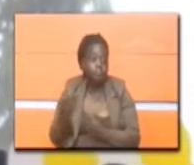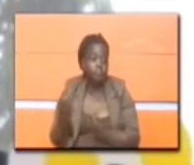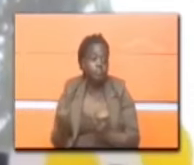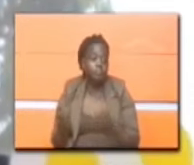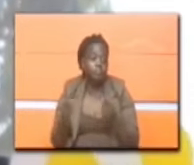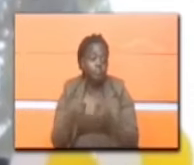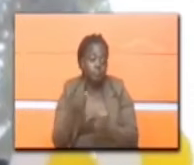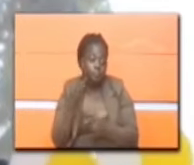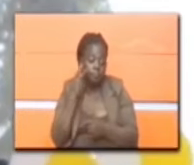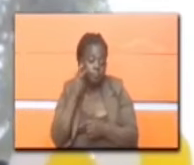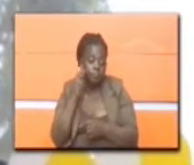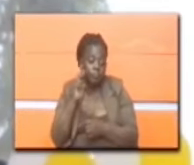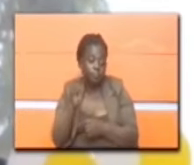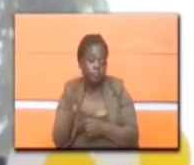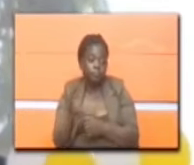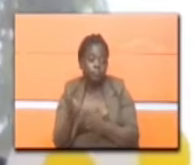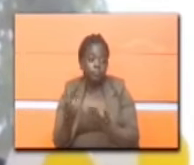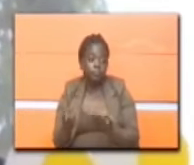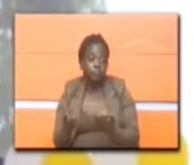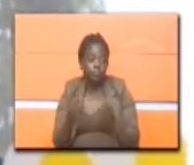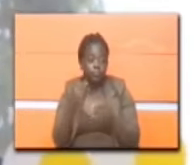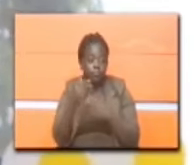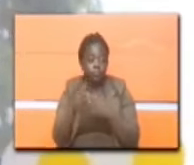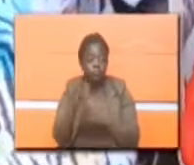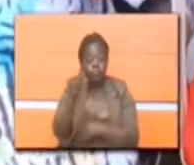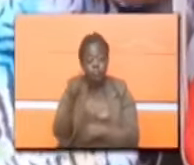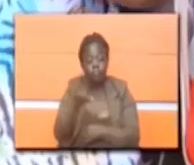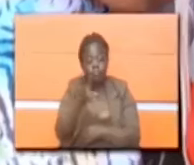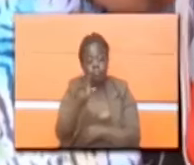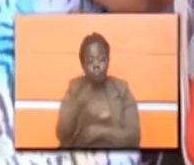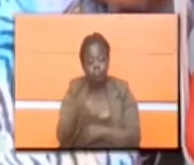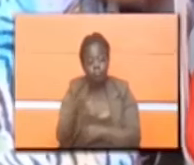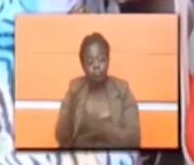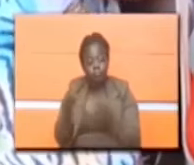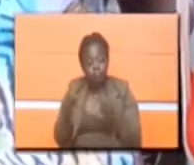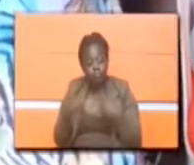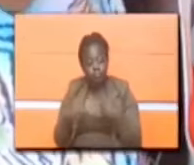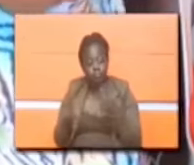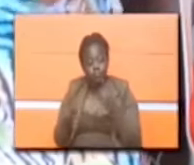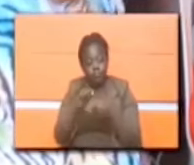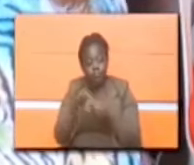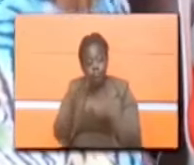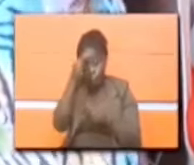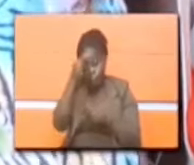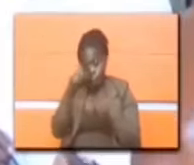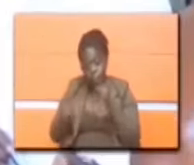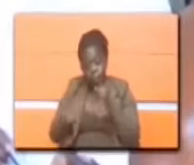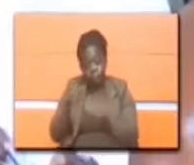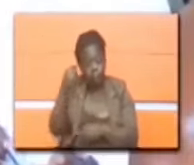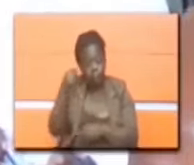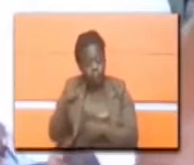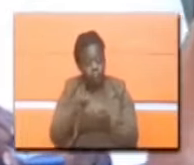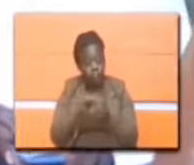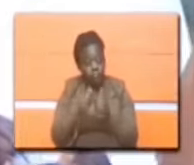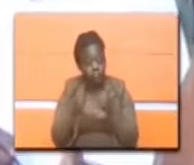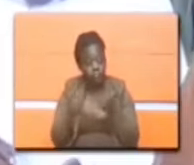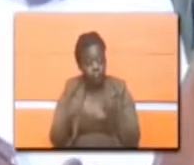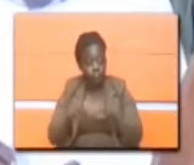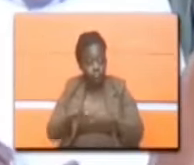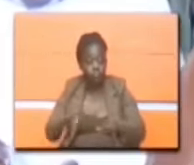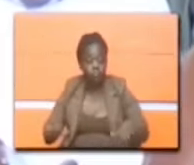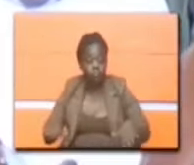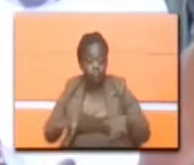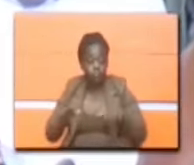as reflected progressively in peer results. Ayogedde ne ku muyizi waabwe yawangula omudaali gwa zaabu mu mpaka z'okuwuga e